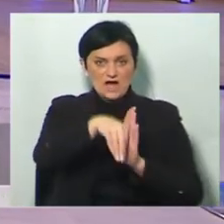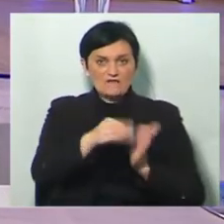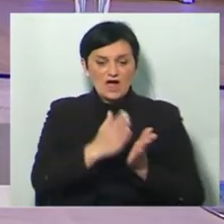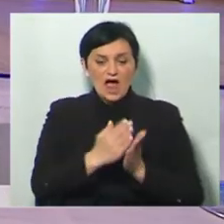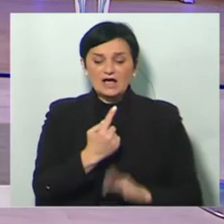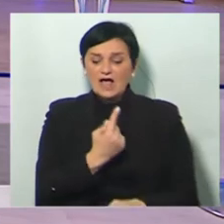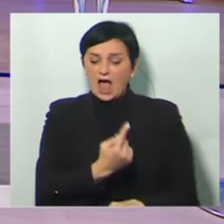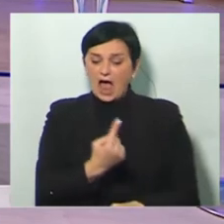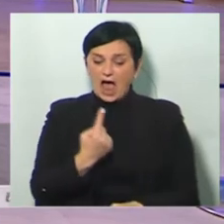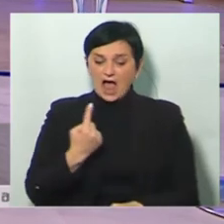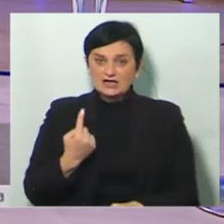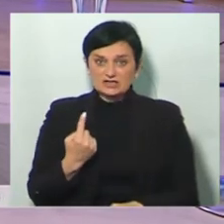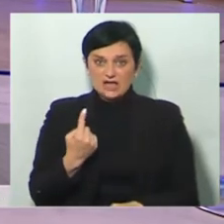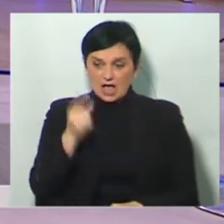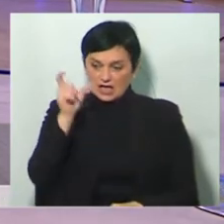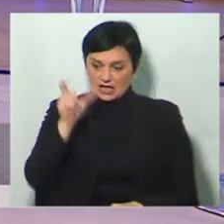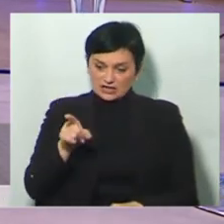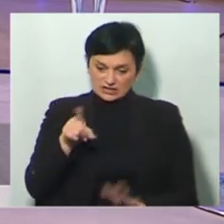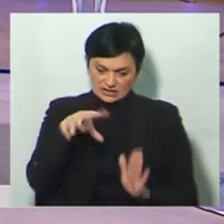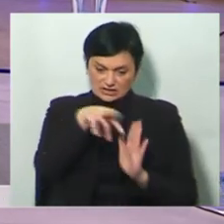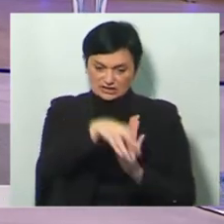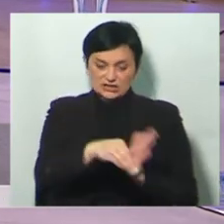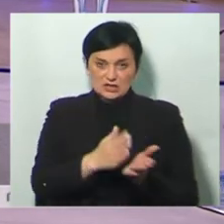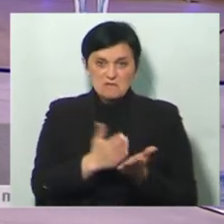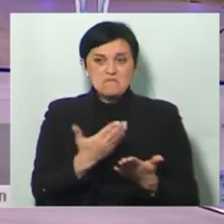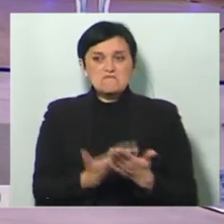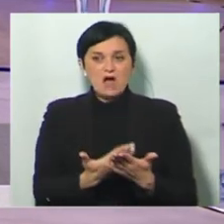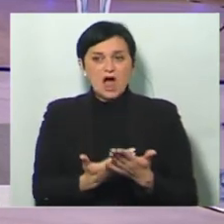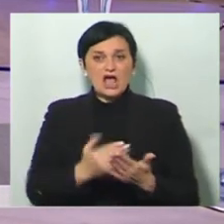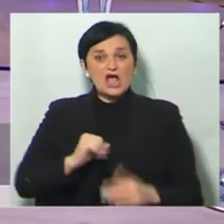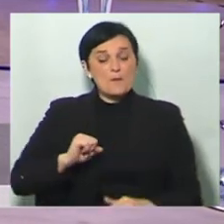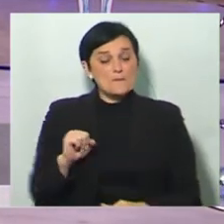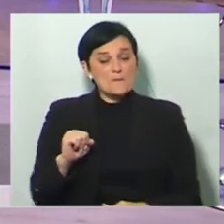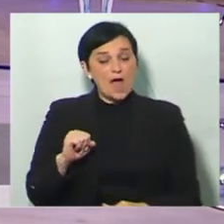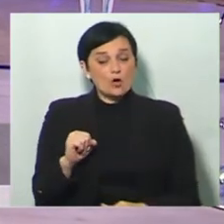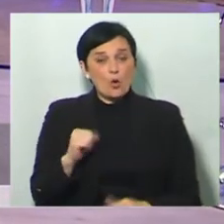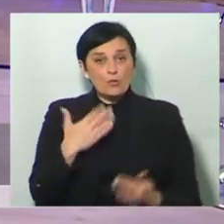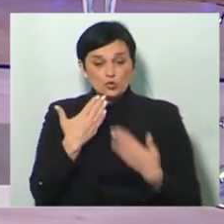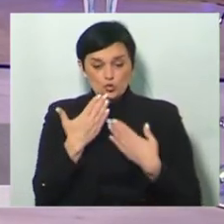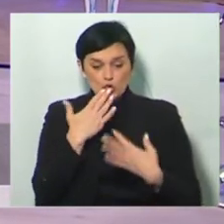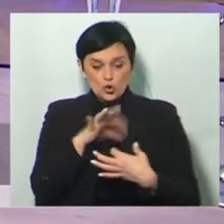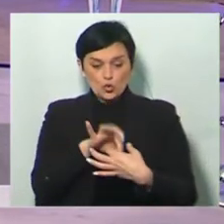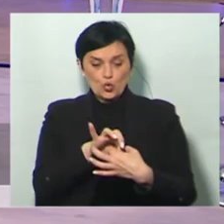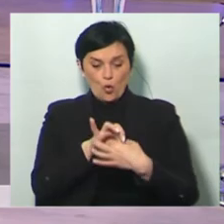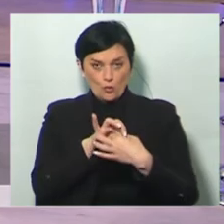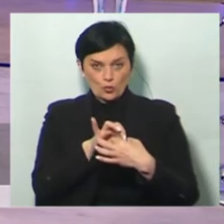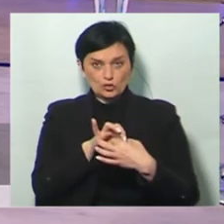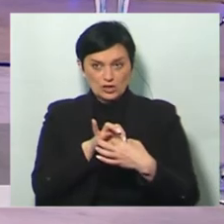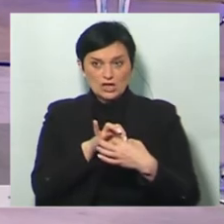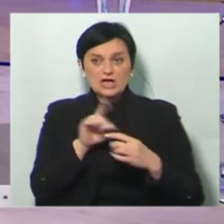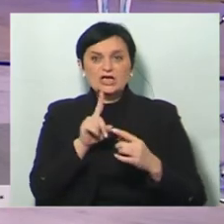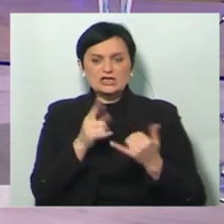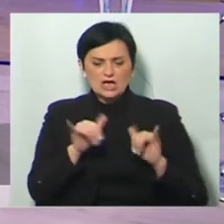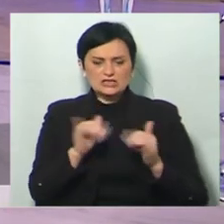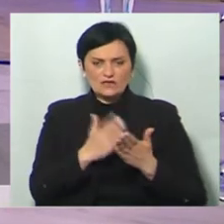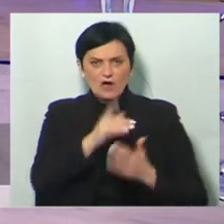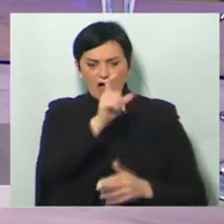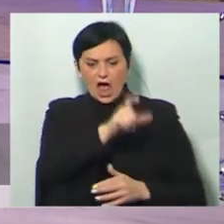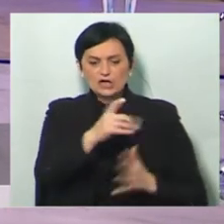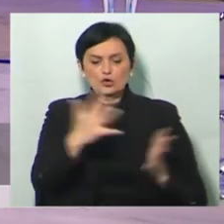ერთ-ერთი მრავალთაგანი და მაგალითად მეგობრული კომუნიკაციები, რასაკვირველია, ადამიანთა